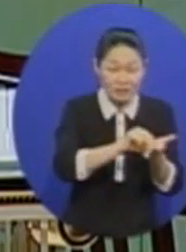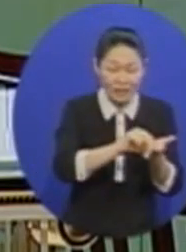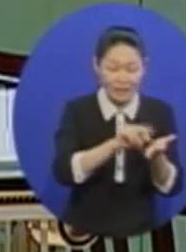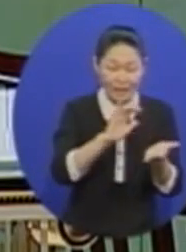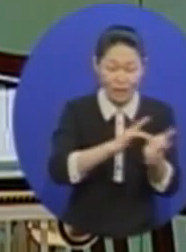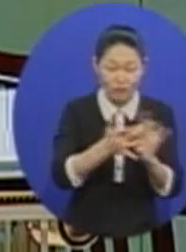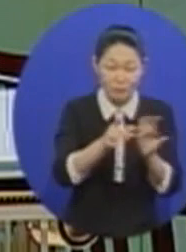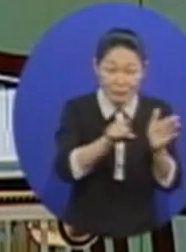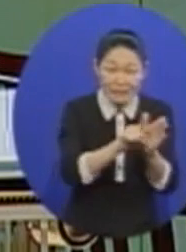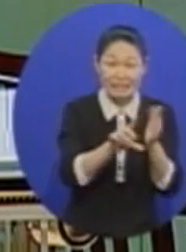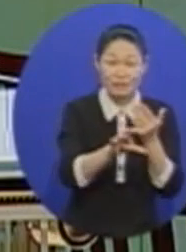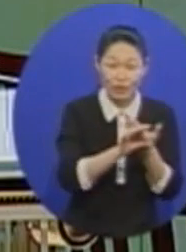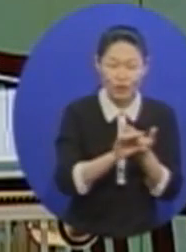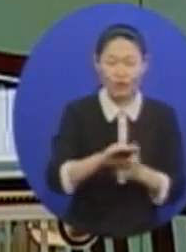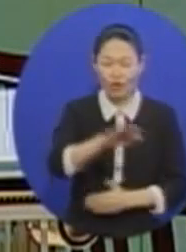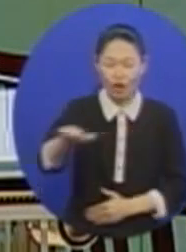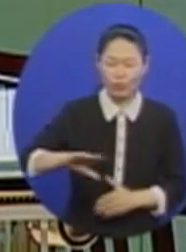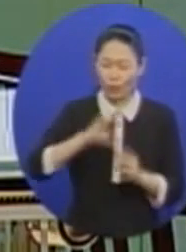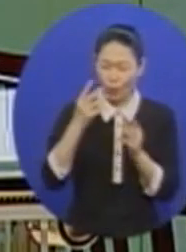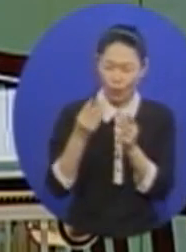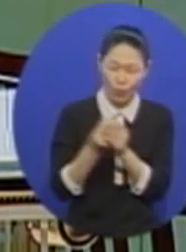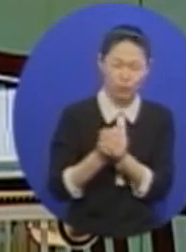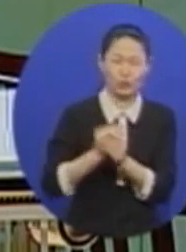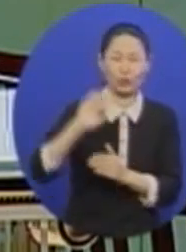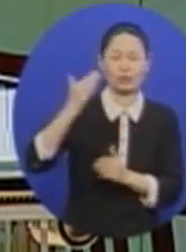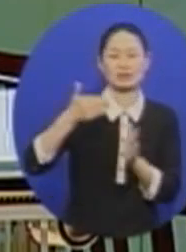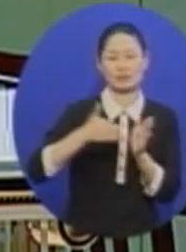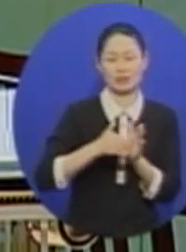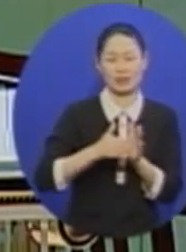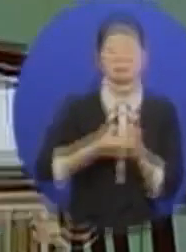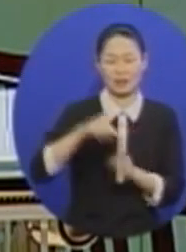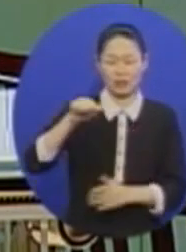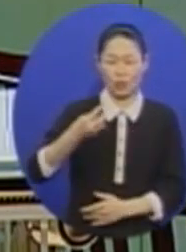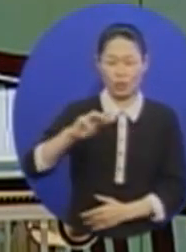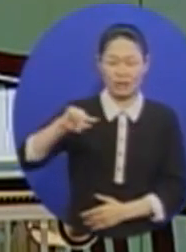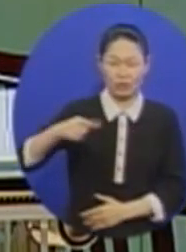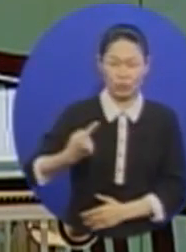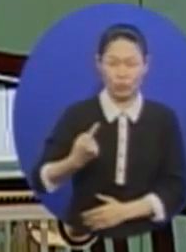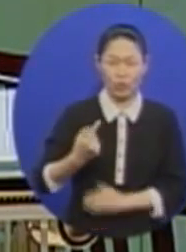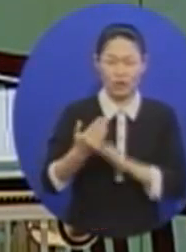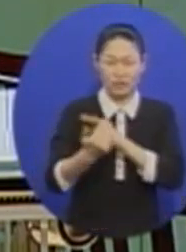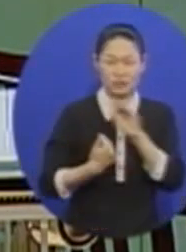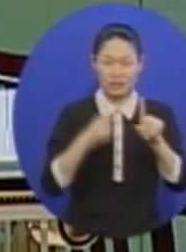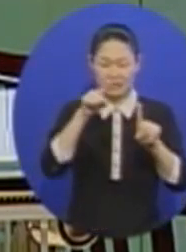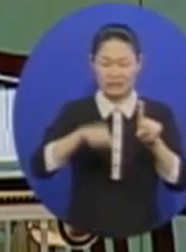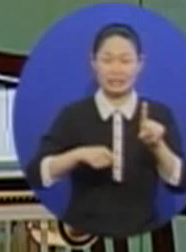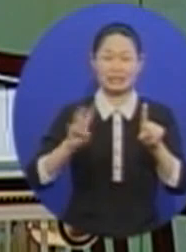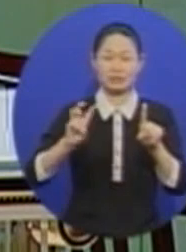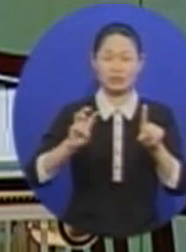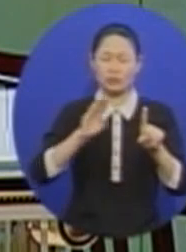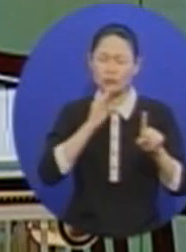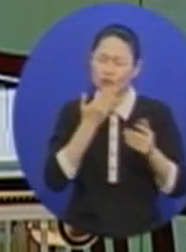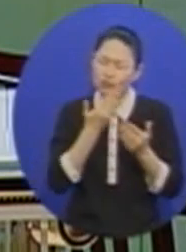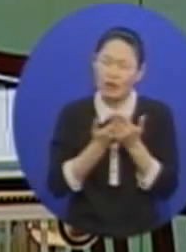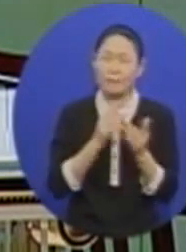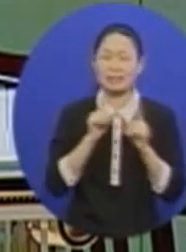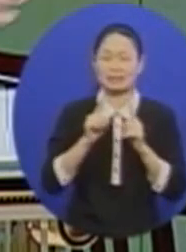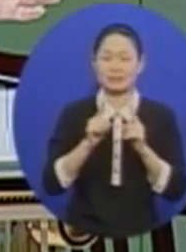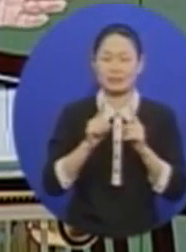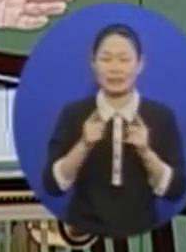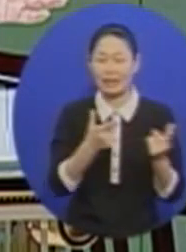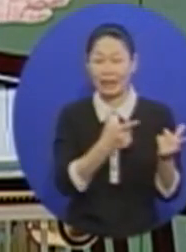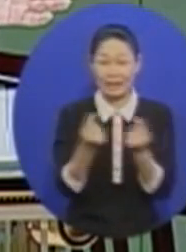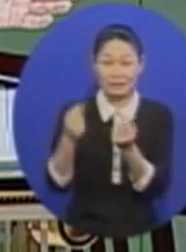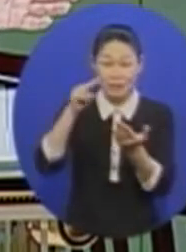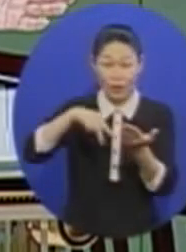다온 전해주신 거예요 고린도전서 1장 30절 말씀 너무 러블 중요한 말씀입니다 한번